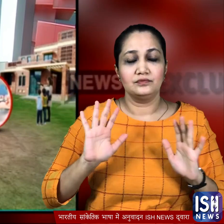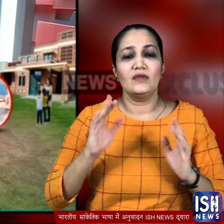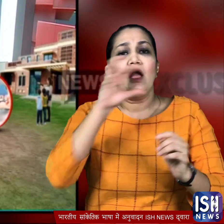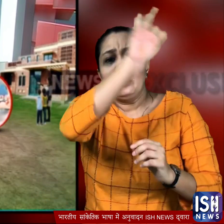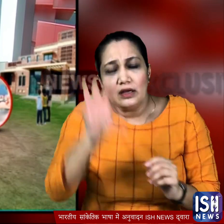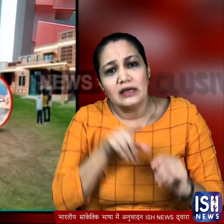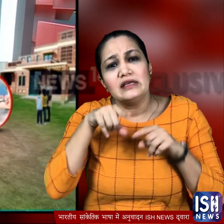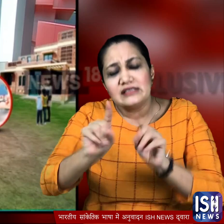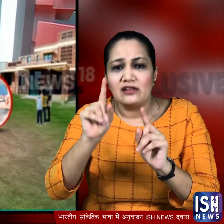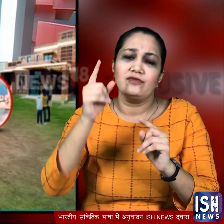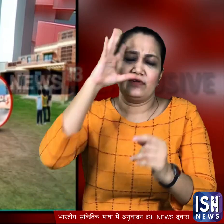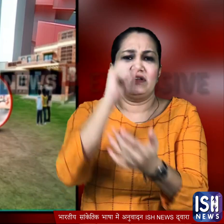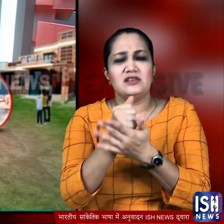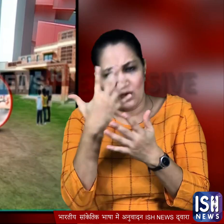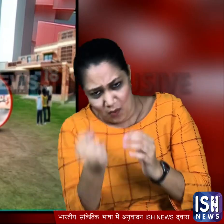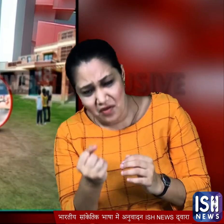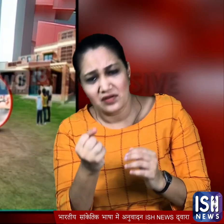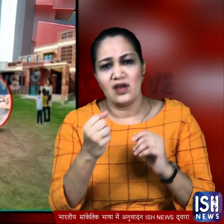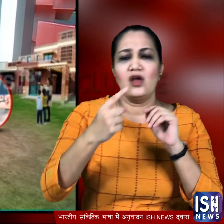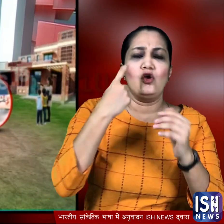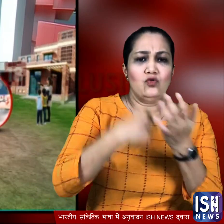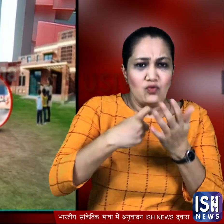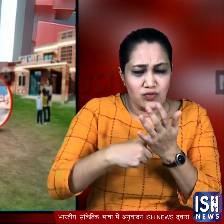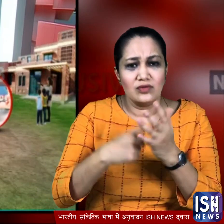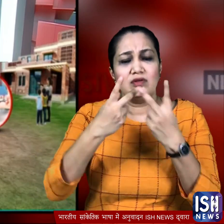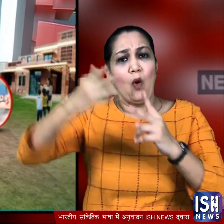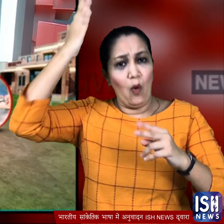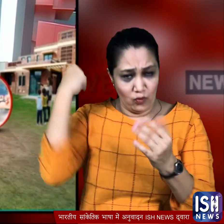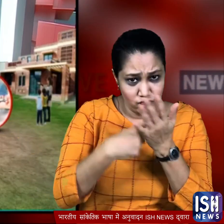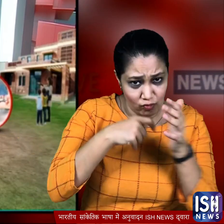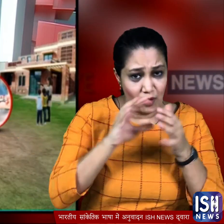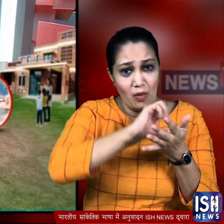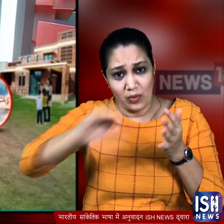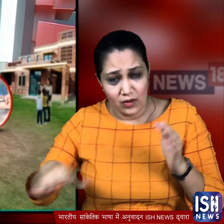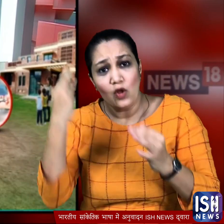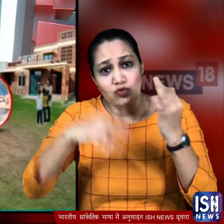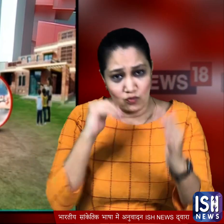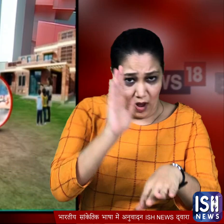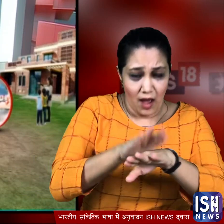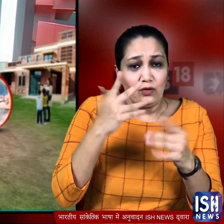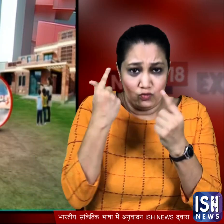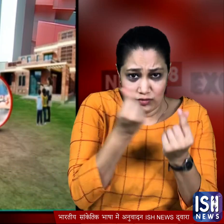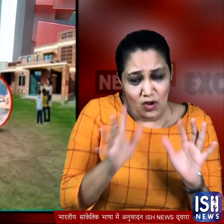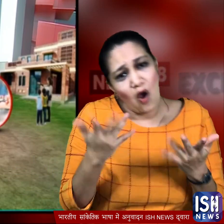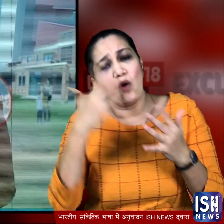अधिकार दिया गया है, जो राज्य चाहें वो किराए से जुड़े अब पुराने कानून को हटाकर नया कानून लागू कर सकते